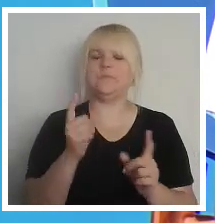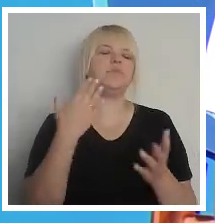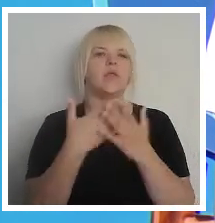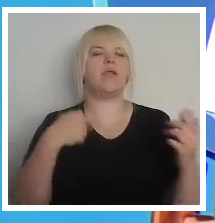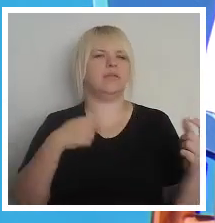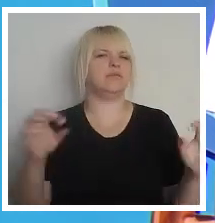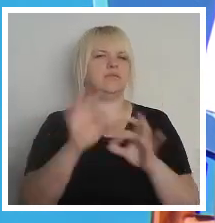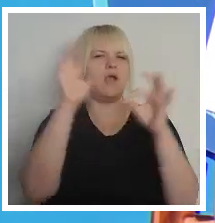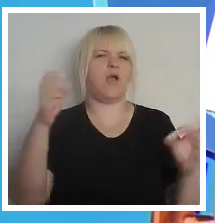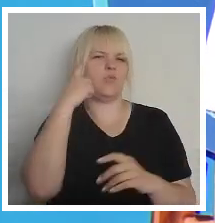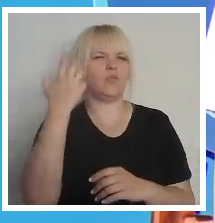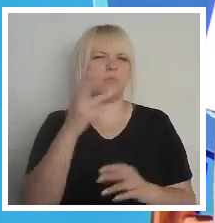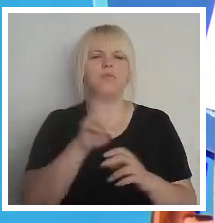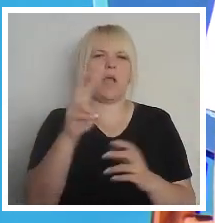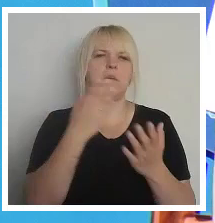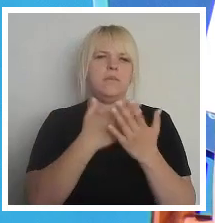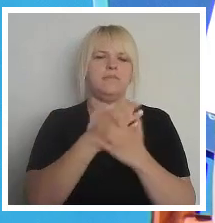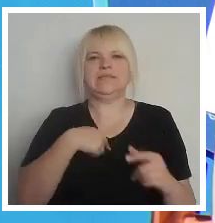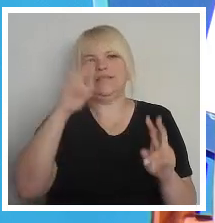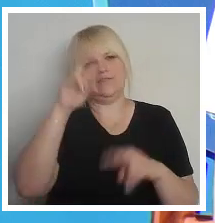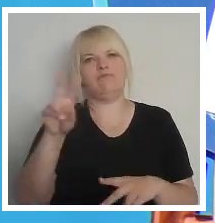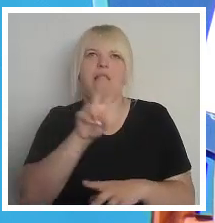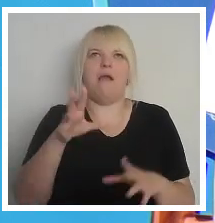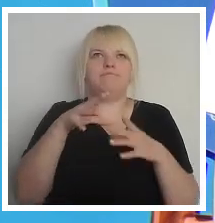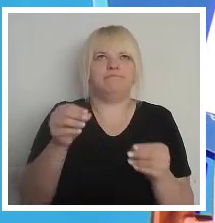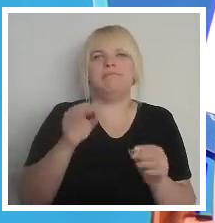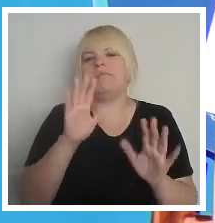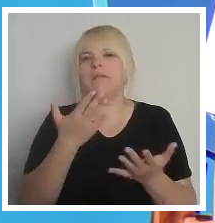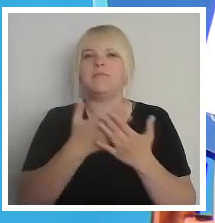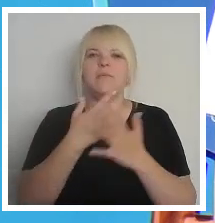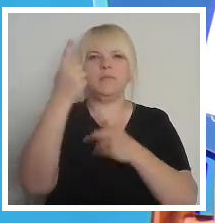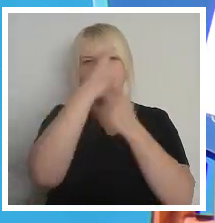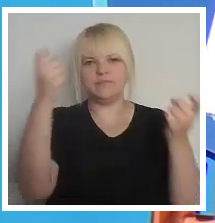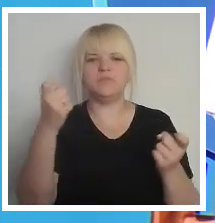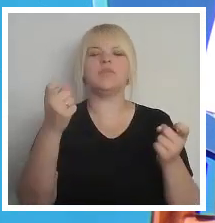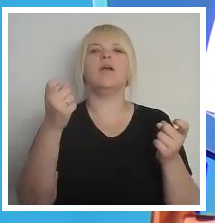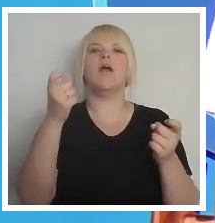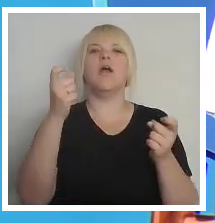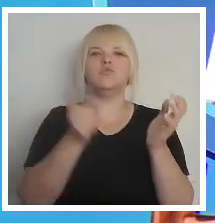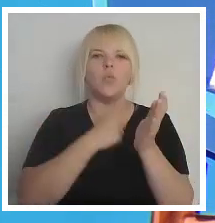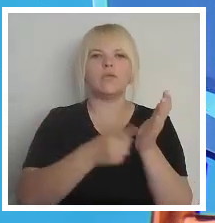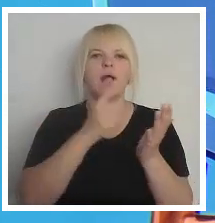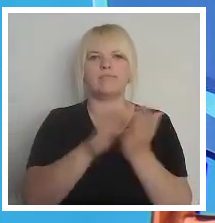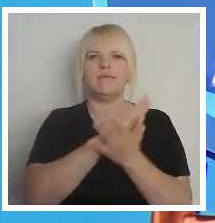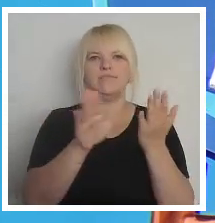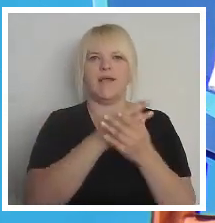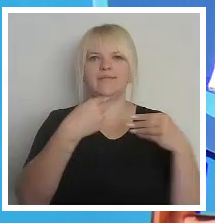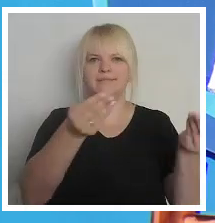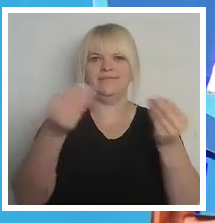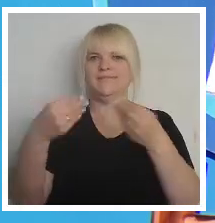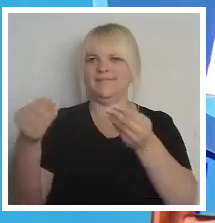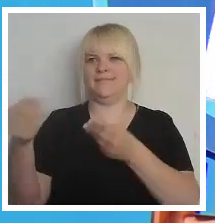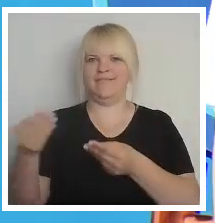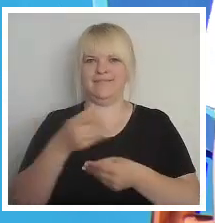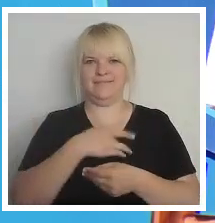ja es nezinu, kā to varētu izdarīt, bet ja pēkšņi pasludinātu, ka žurnāli ir jādala pa brīvu. Nu, pēc būtības, līdz ar